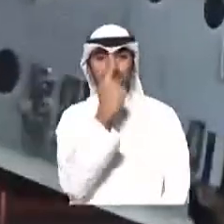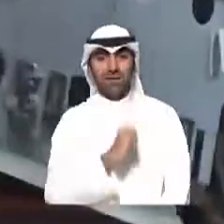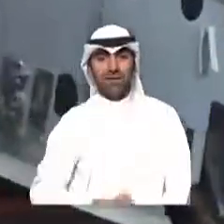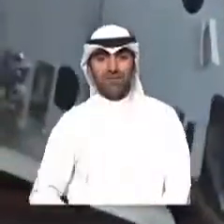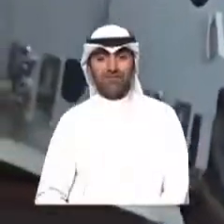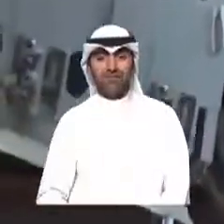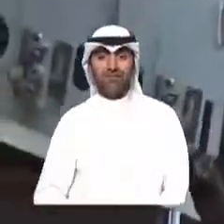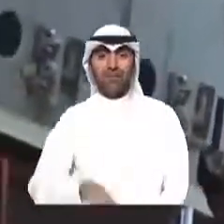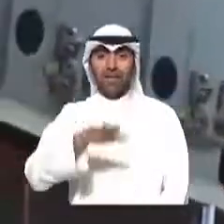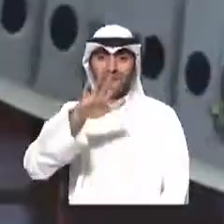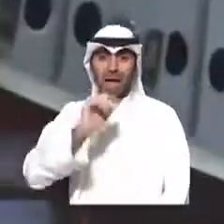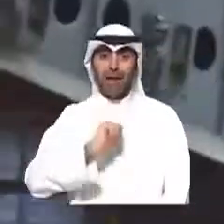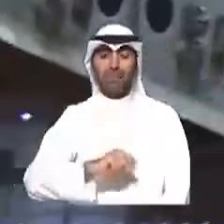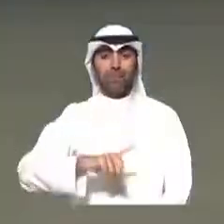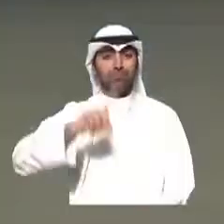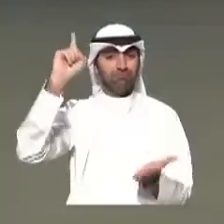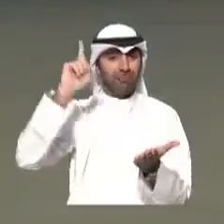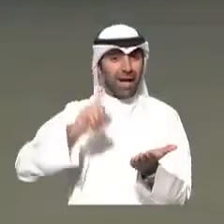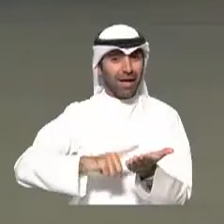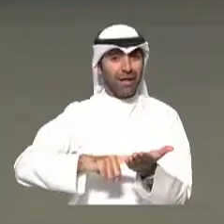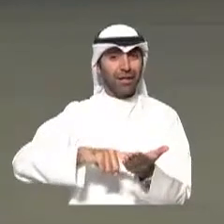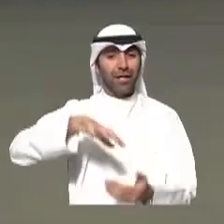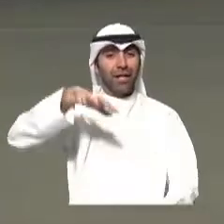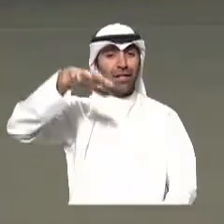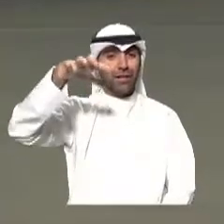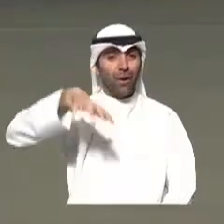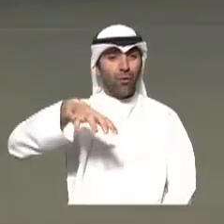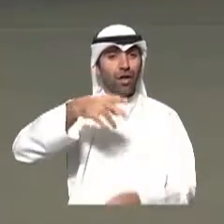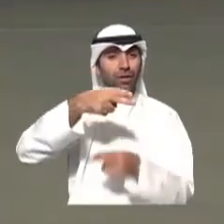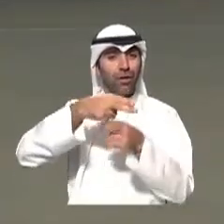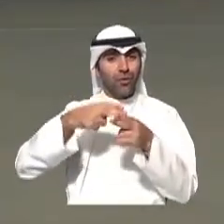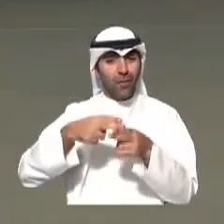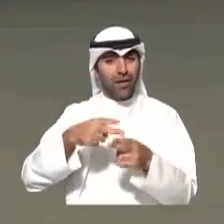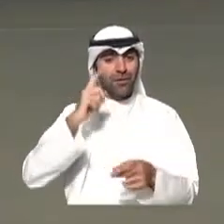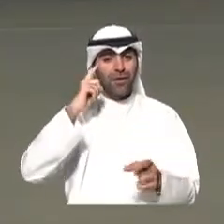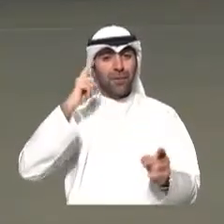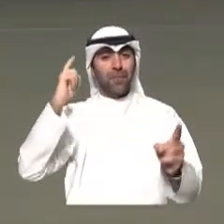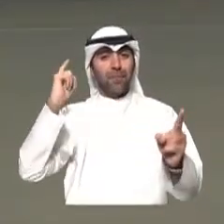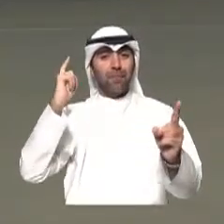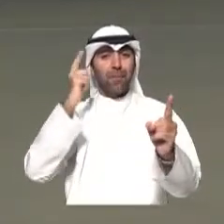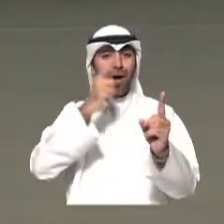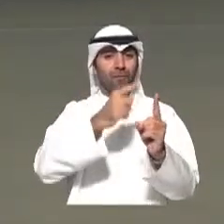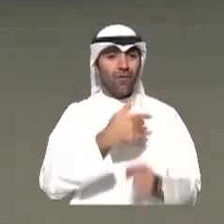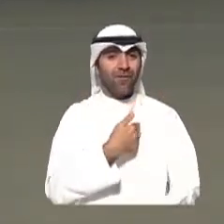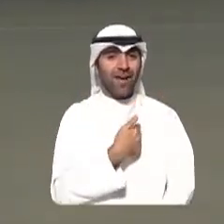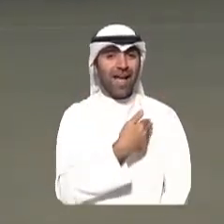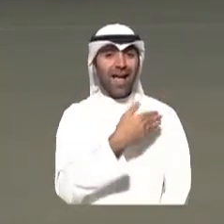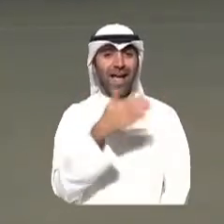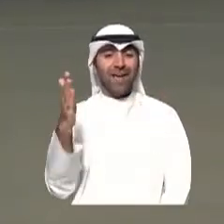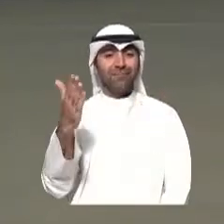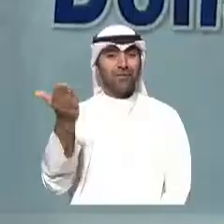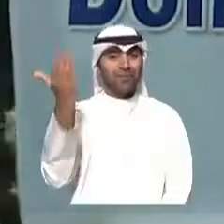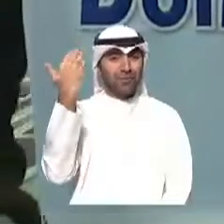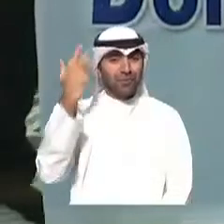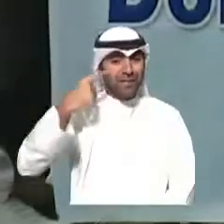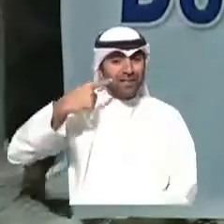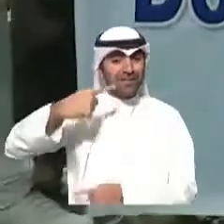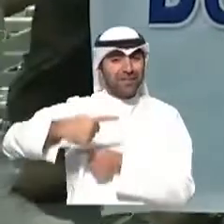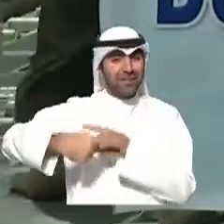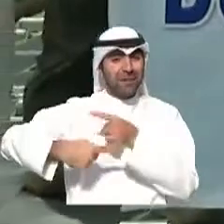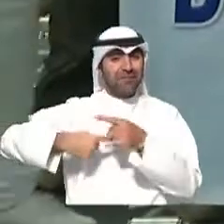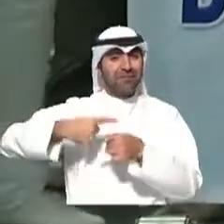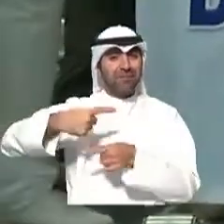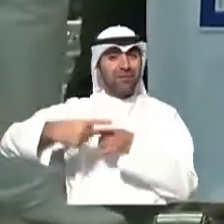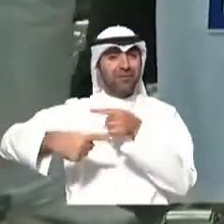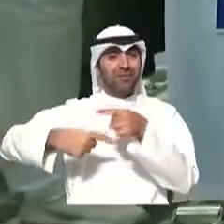الكويت مركزا للعمل الإنساني، سوف تستمر طائرات الجسر الجوي بين الكويت والهند خلال الأيام المقبلة لنقل